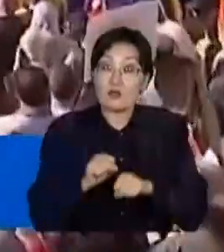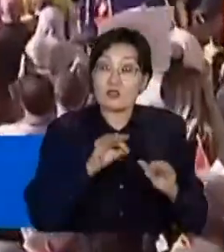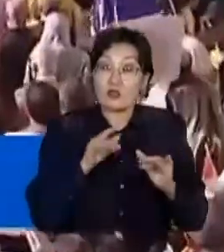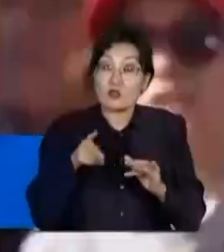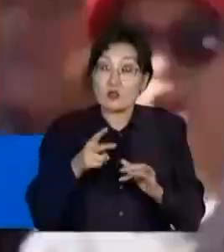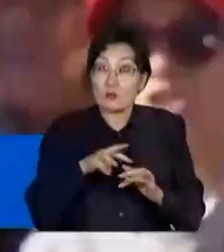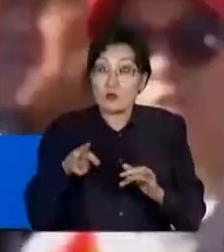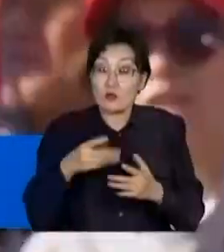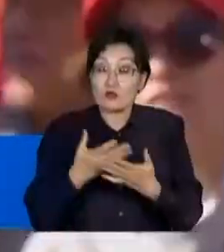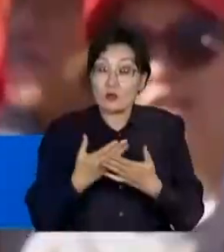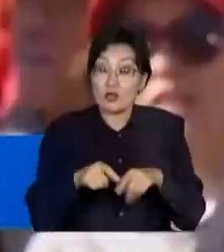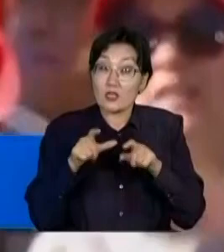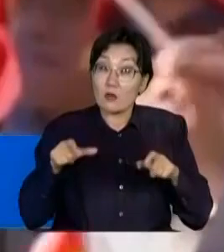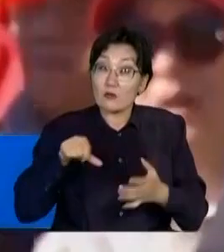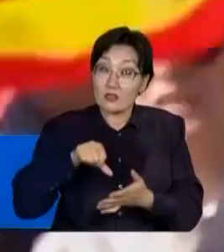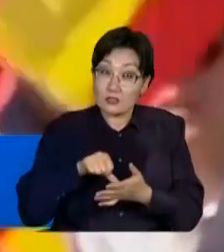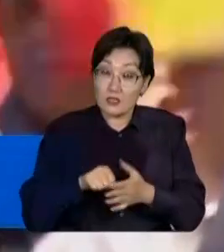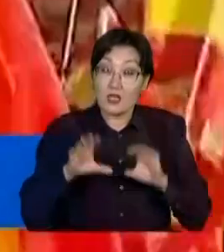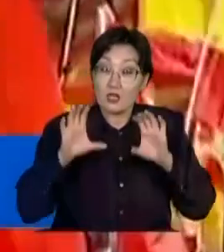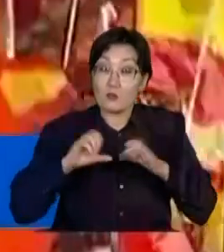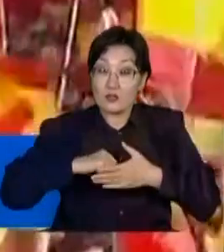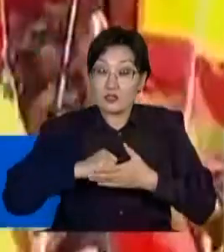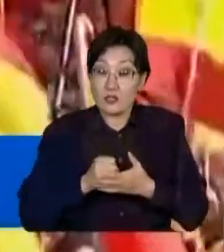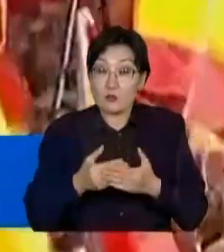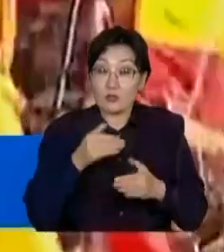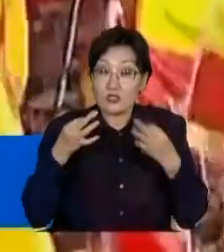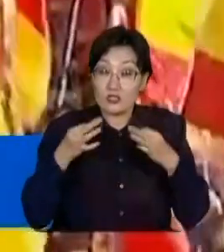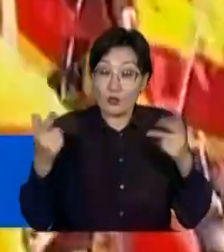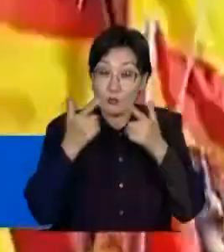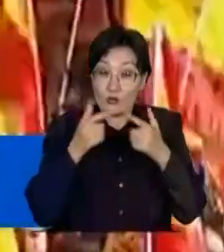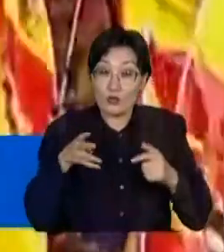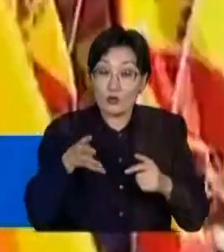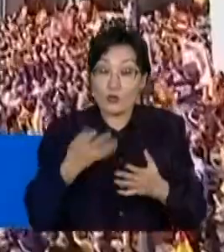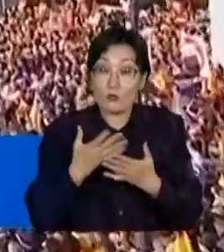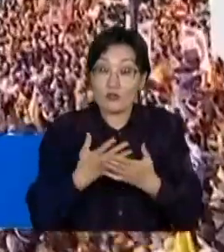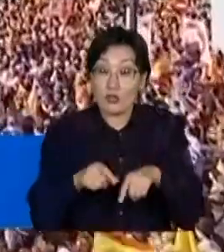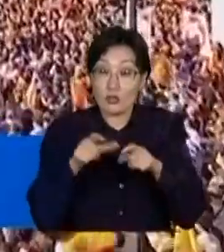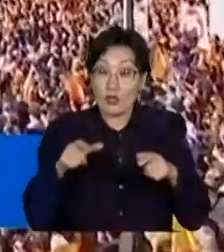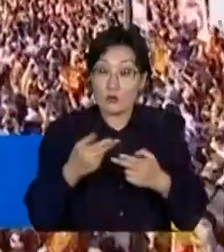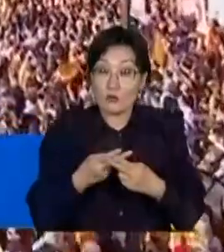2 миллионға жуық халық қатысқан. Егер заң қабылданып, рақымшылық жарияланса, 4 мыңға жуық